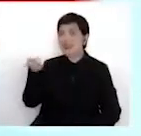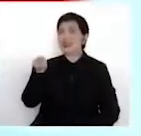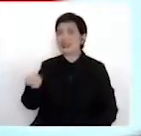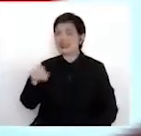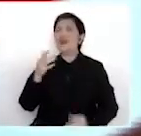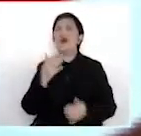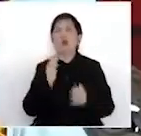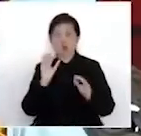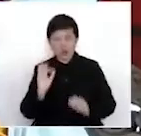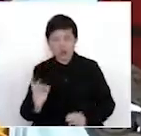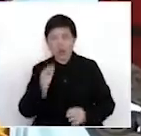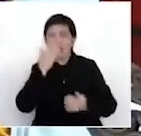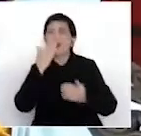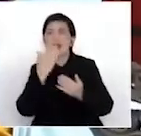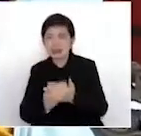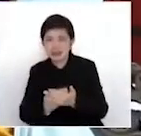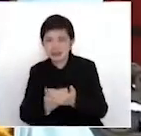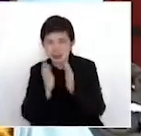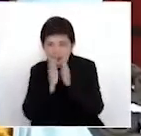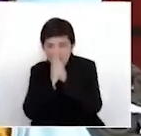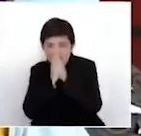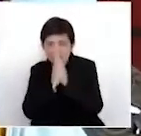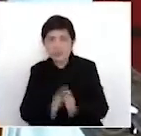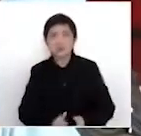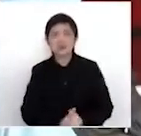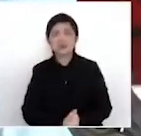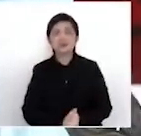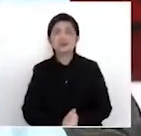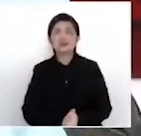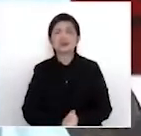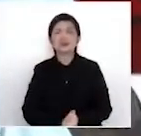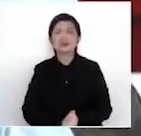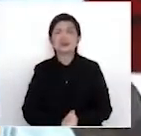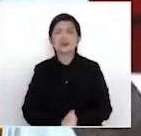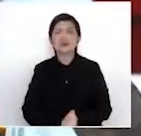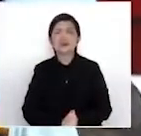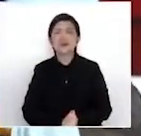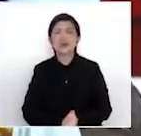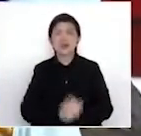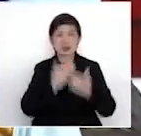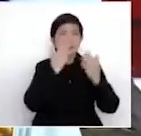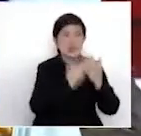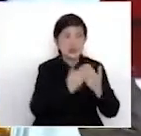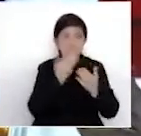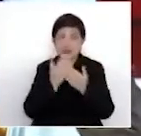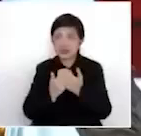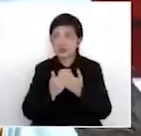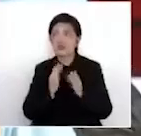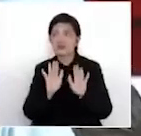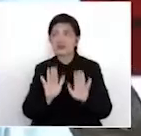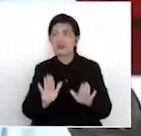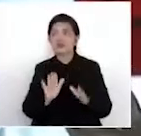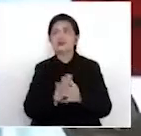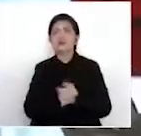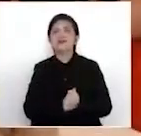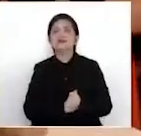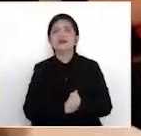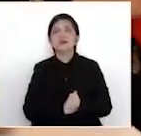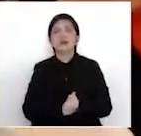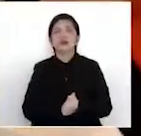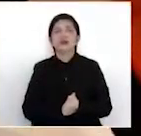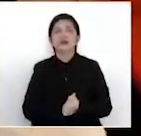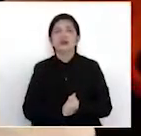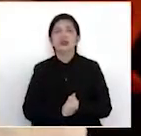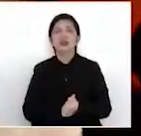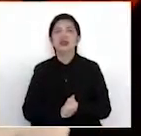Terima kasih matur nuwun Wak masih ada matun maturuhun maturuhwun ba terima kas